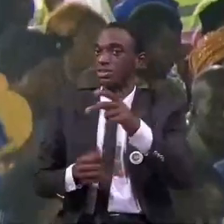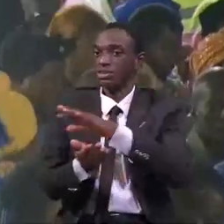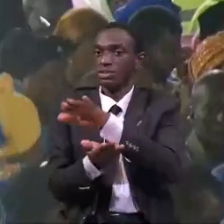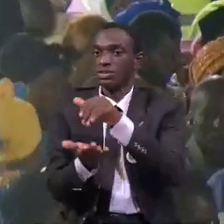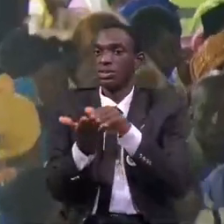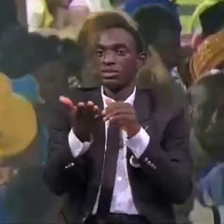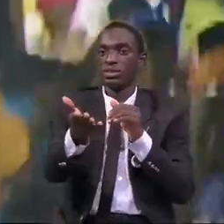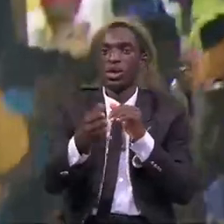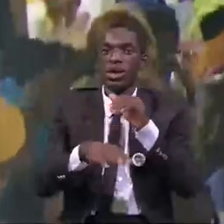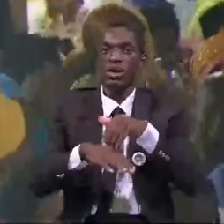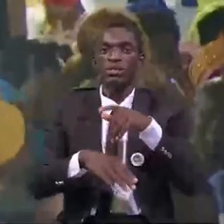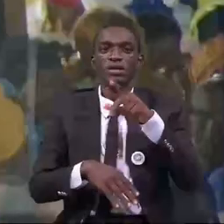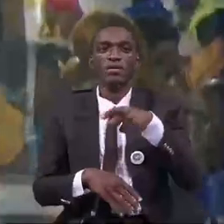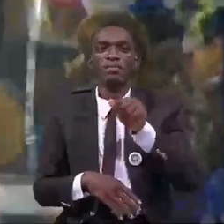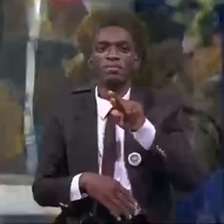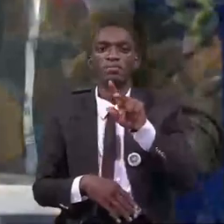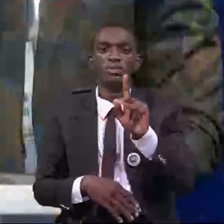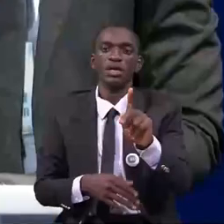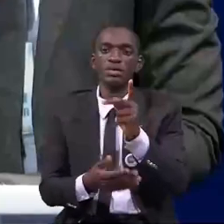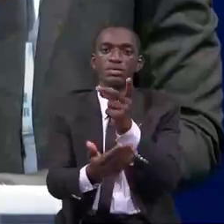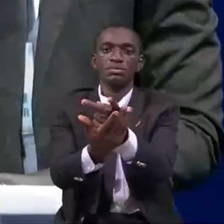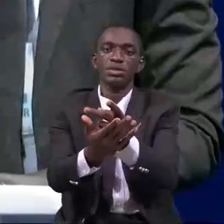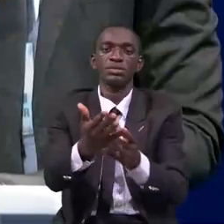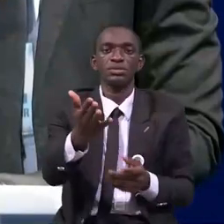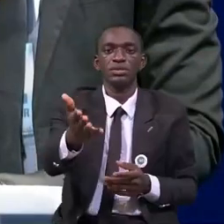rap au centre par derrière